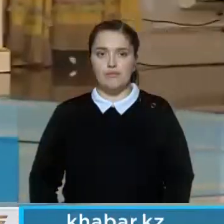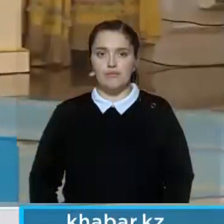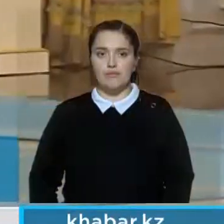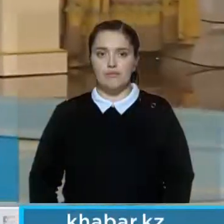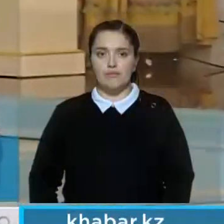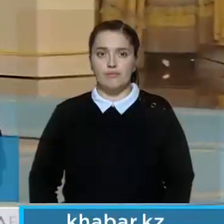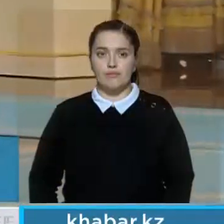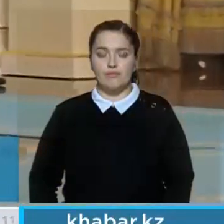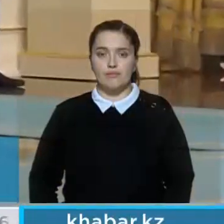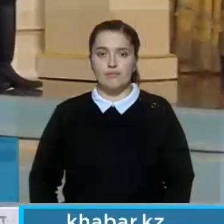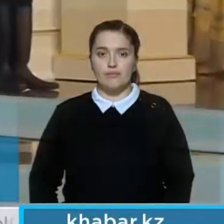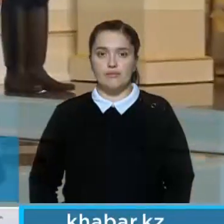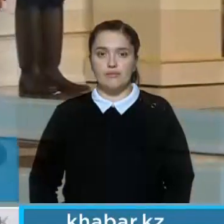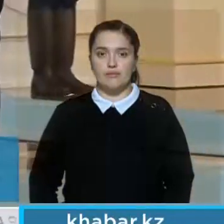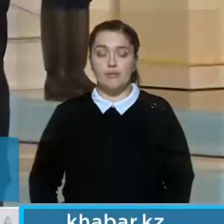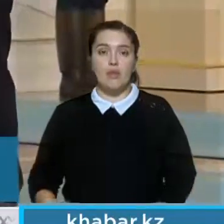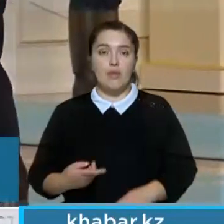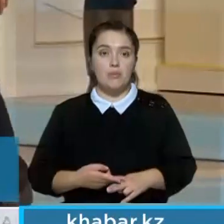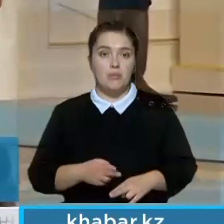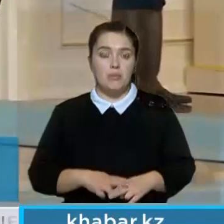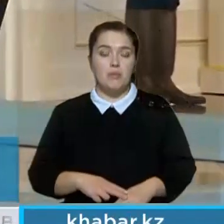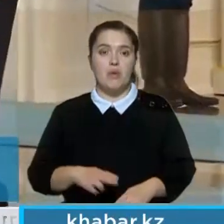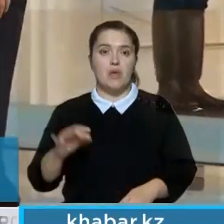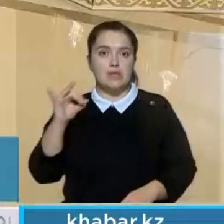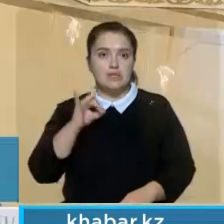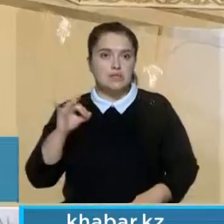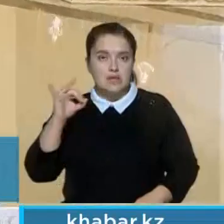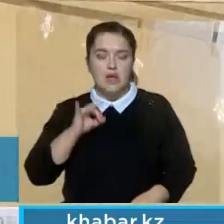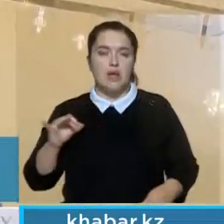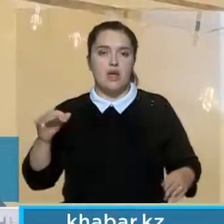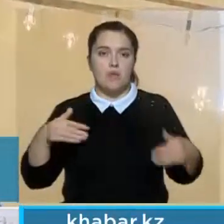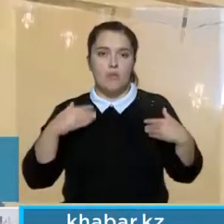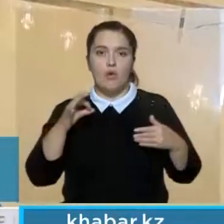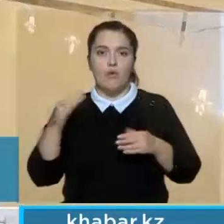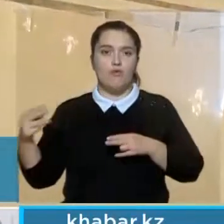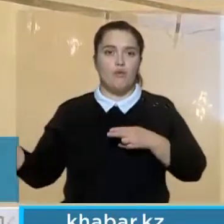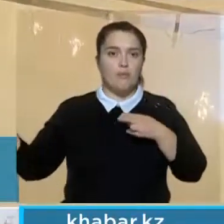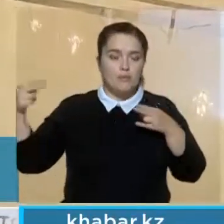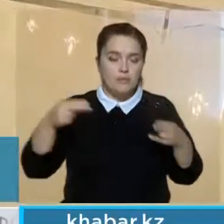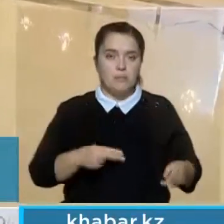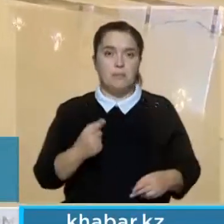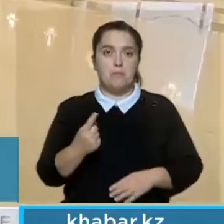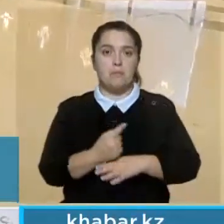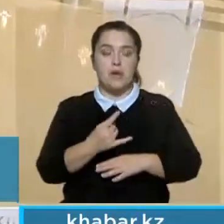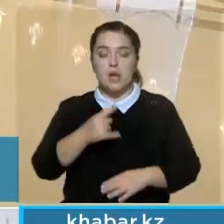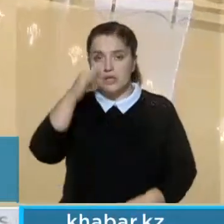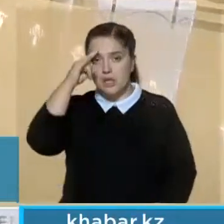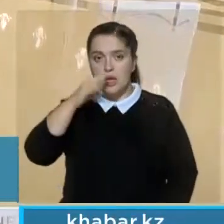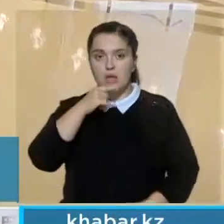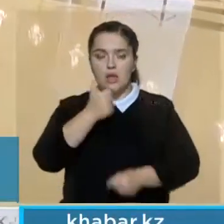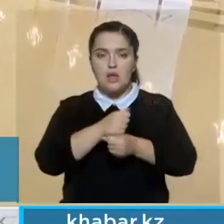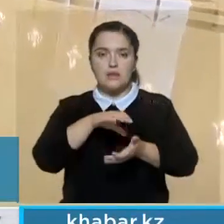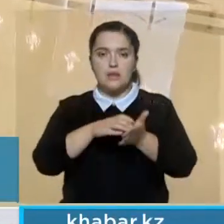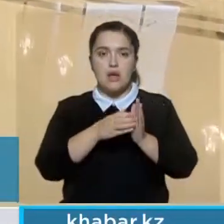Этот приветственный момент можно назвать историческим. Президент Албании прибыл с официальным визитом в нашу республику впервые. В главном зале